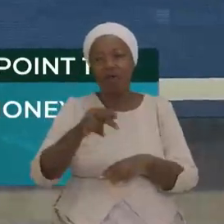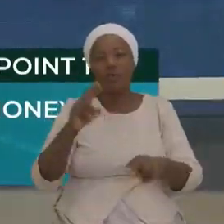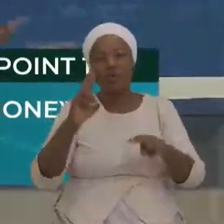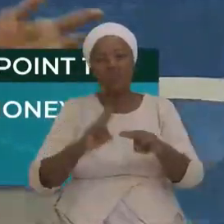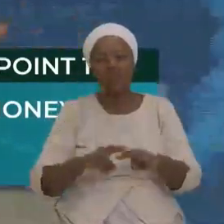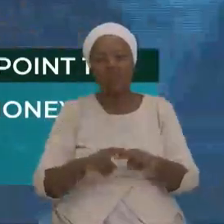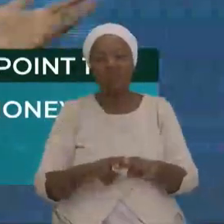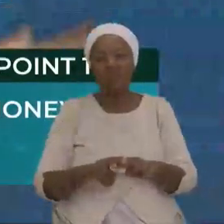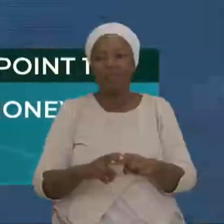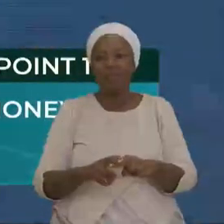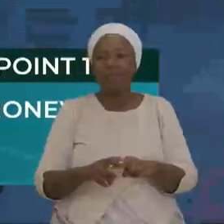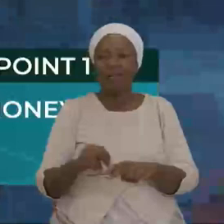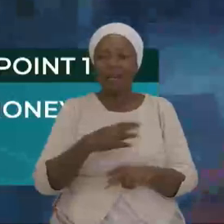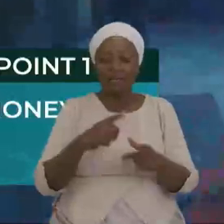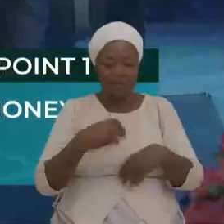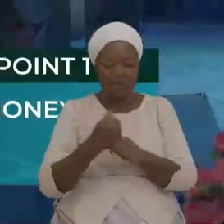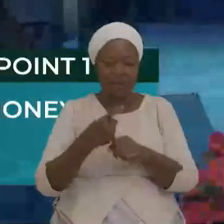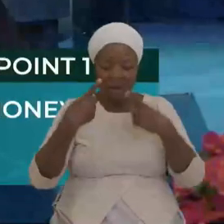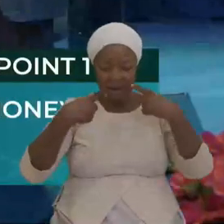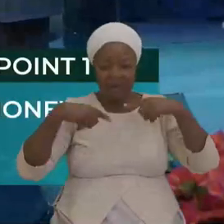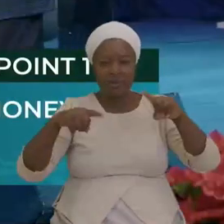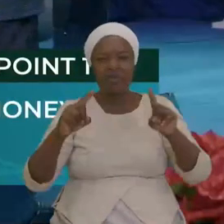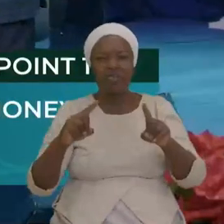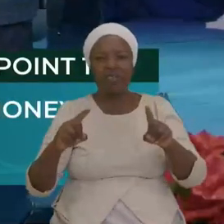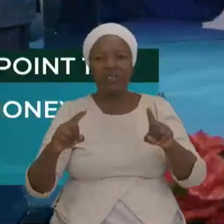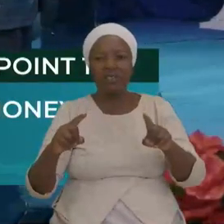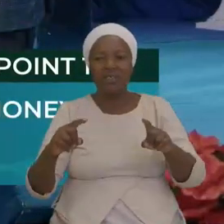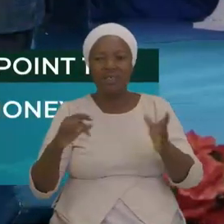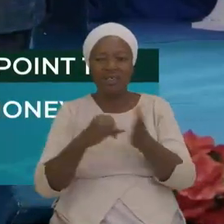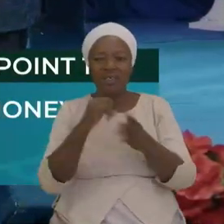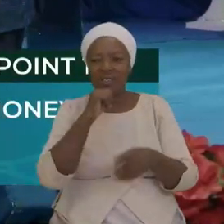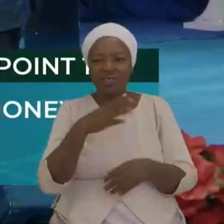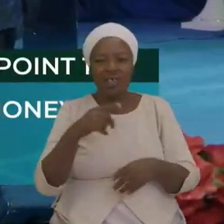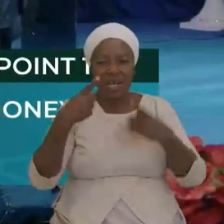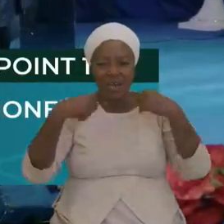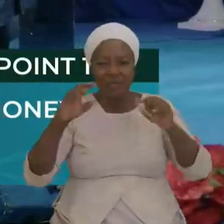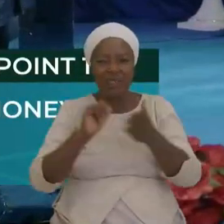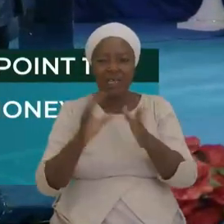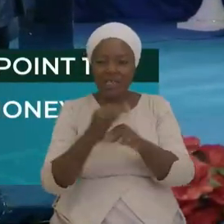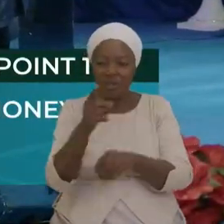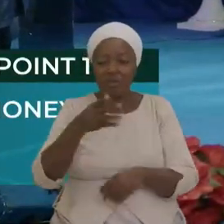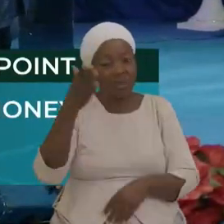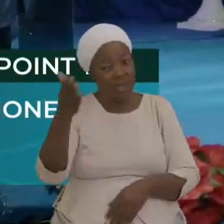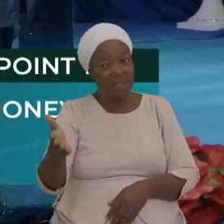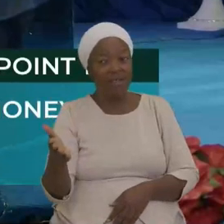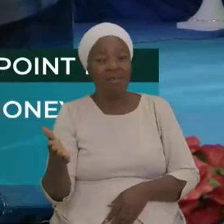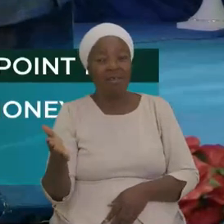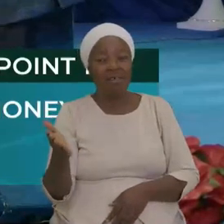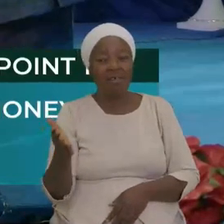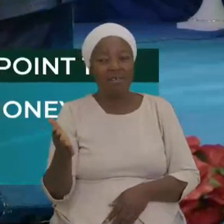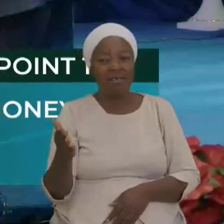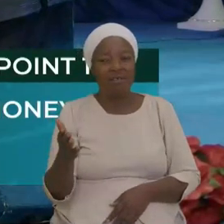fauteuil. Ils peuvent faire des annonces. Ce n'est pas l'annonce qui veut t'amener là-bas.